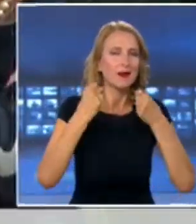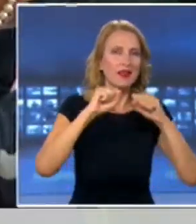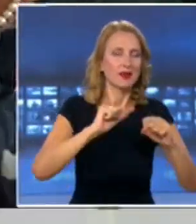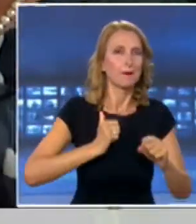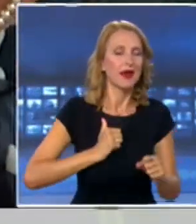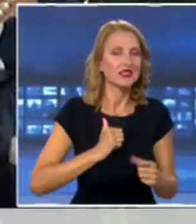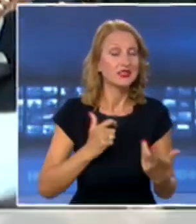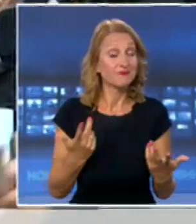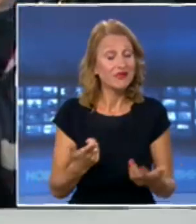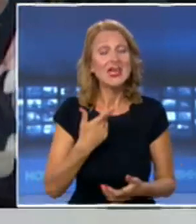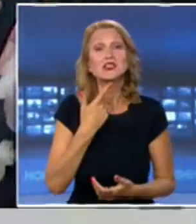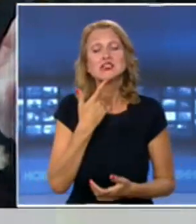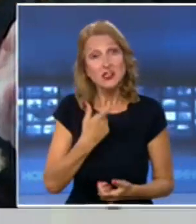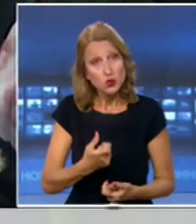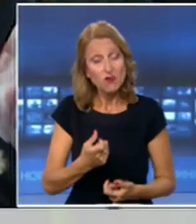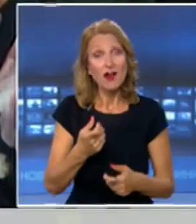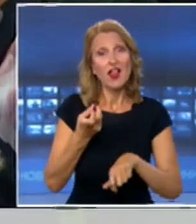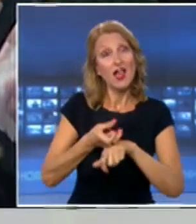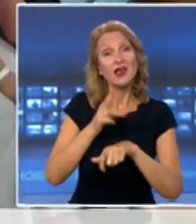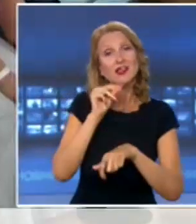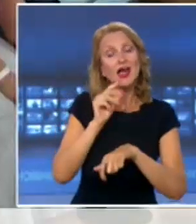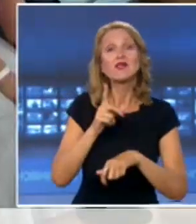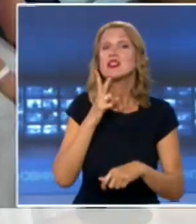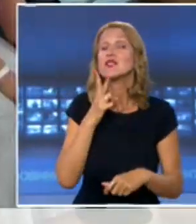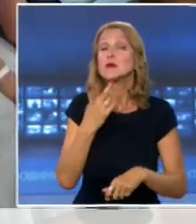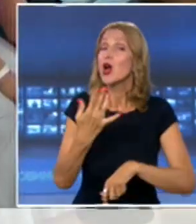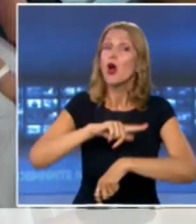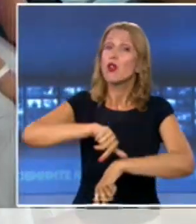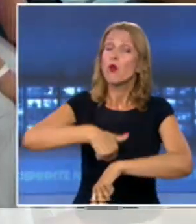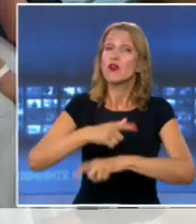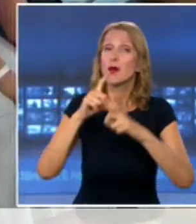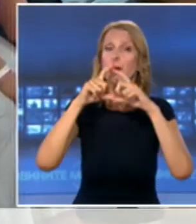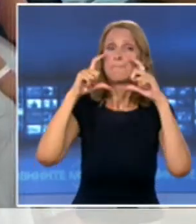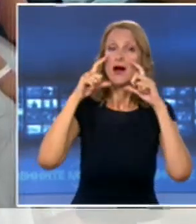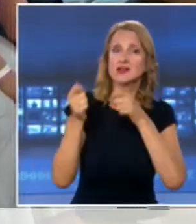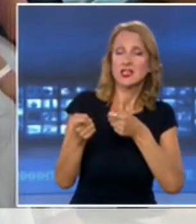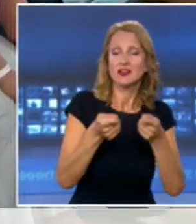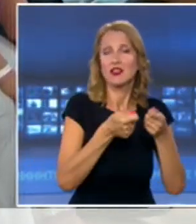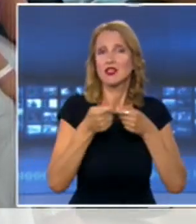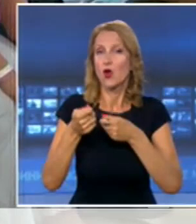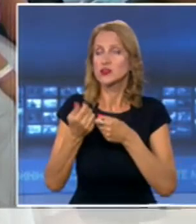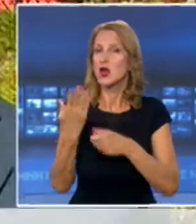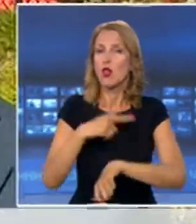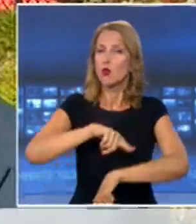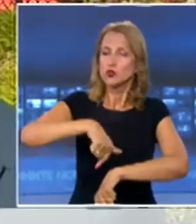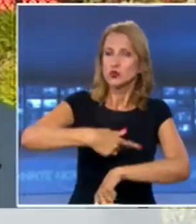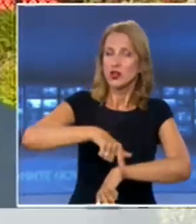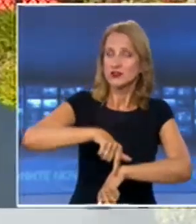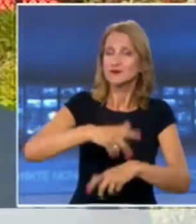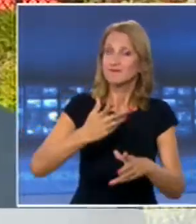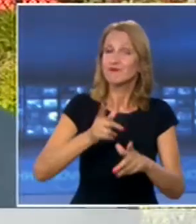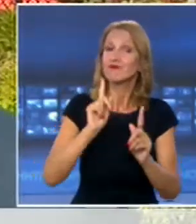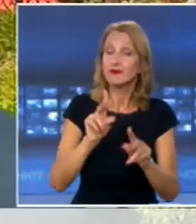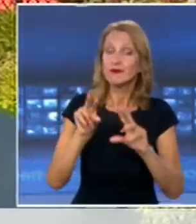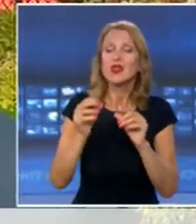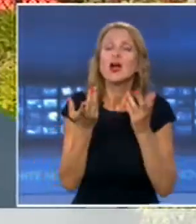за това, според лекарите, трябва да се обърне внимание на периода, през който трябва да се носят маските. Трябва маската да бъде регламентирана